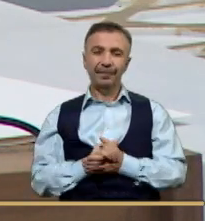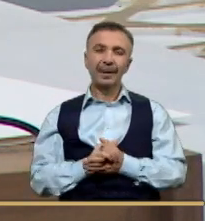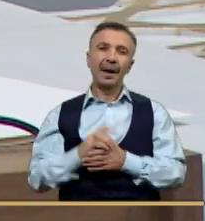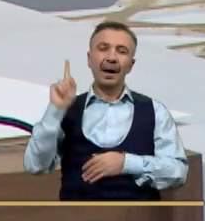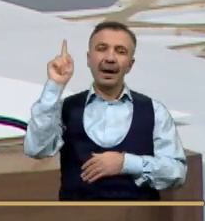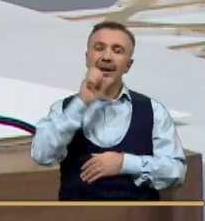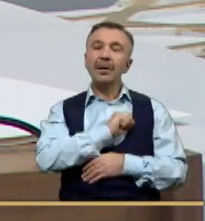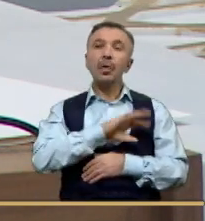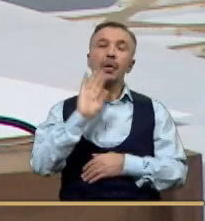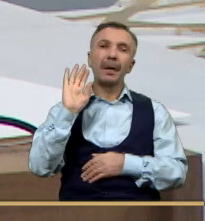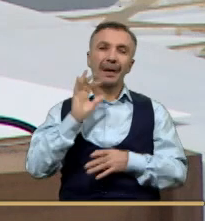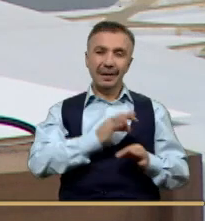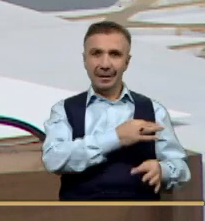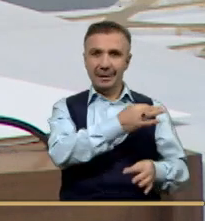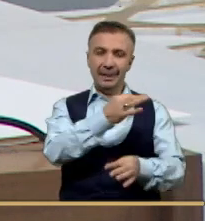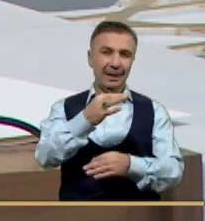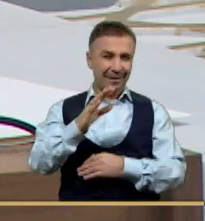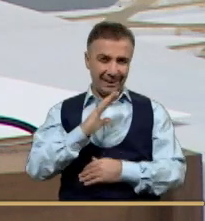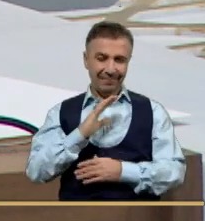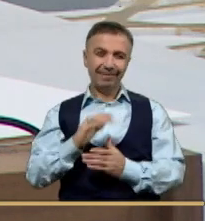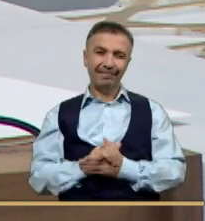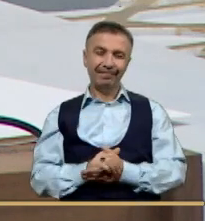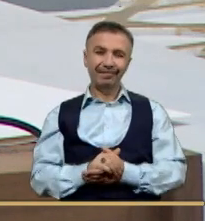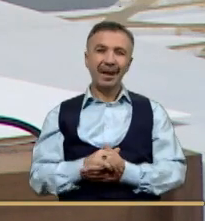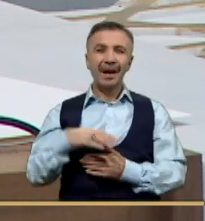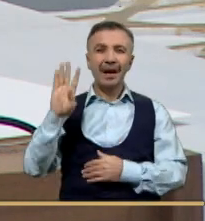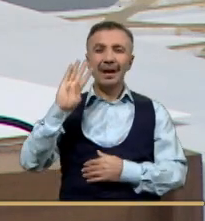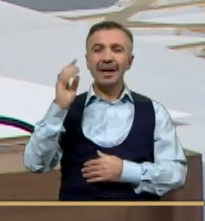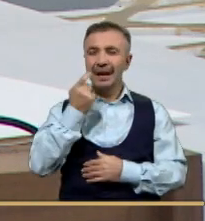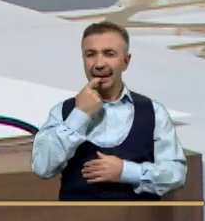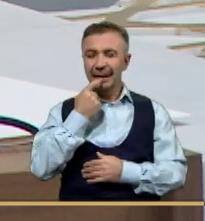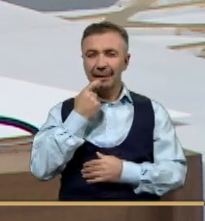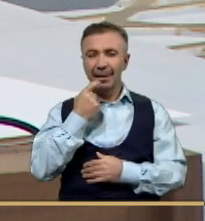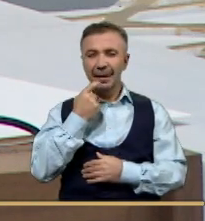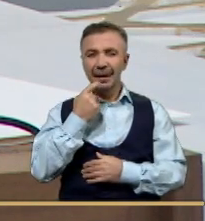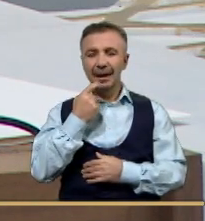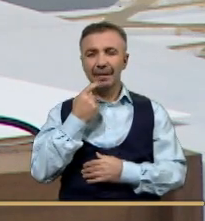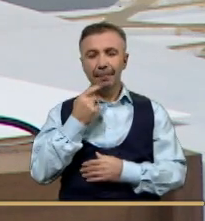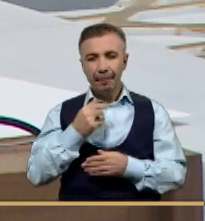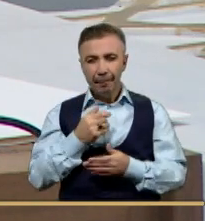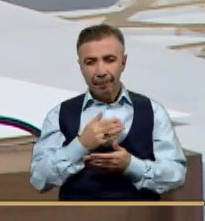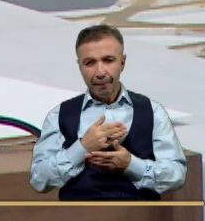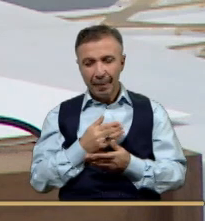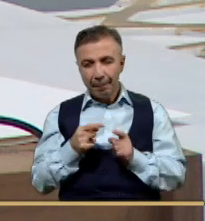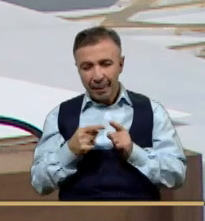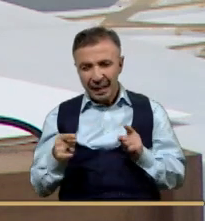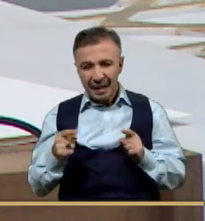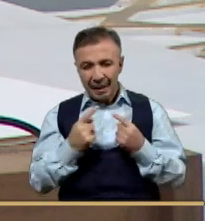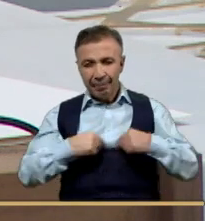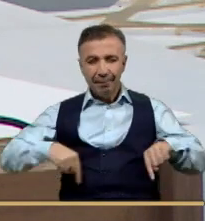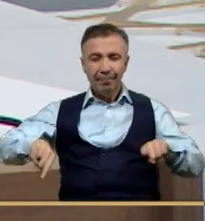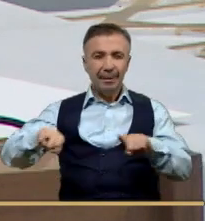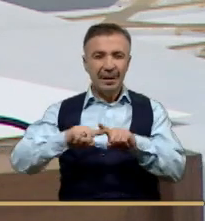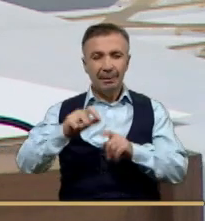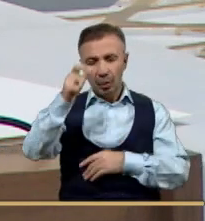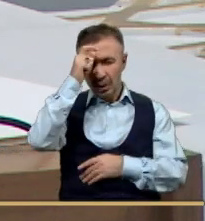Allah'tan korkmayan insanlar 40 yıldan beri bizim ülkemizde bizi